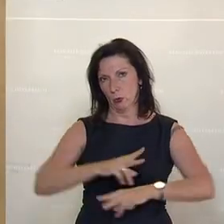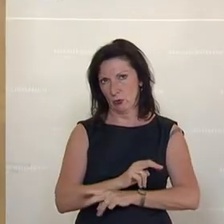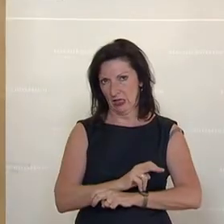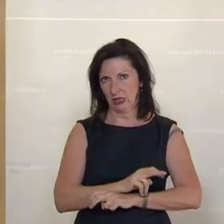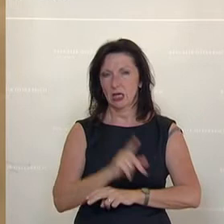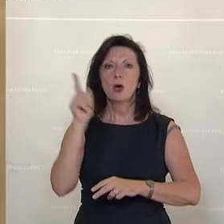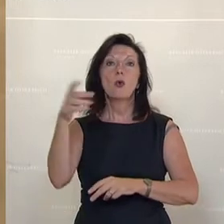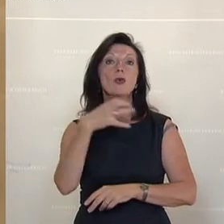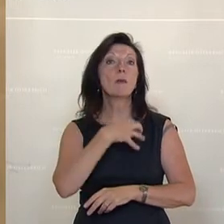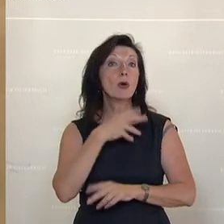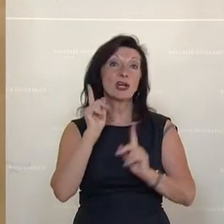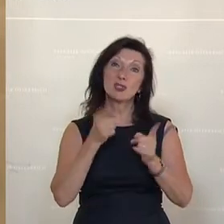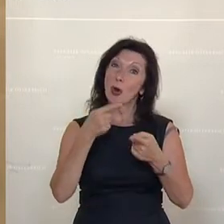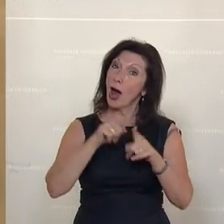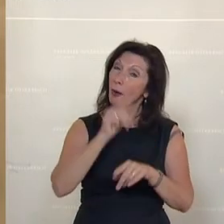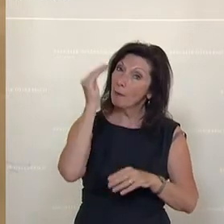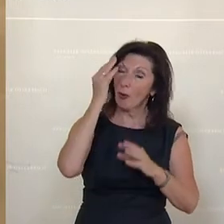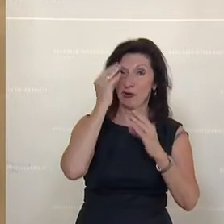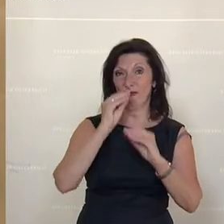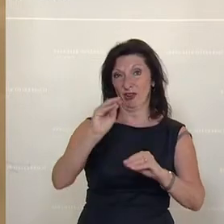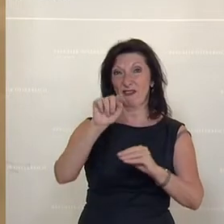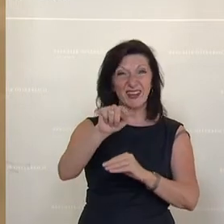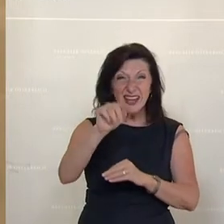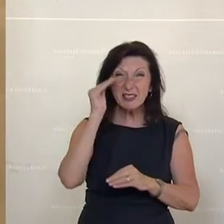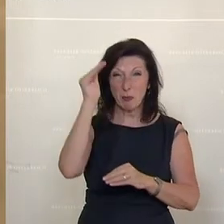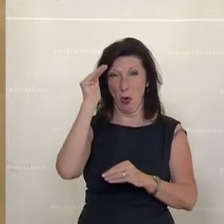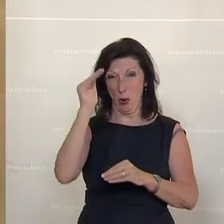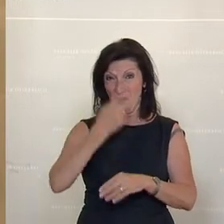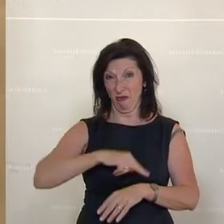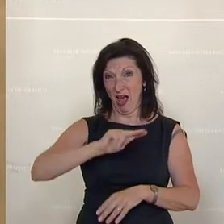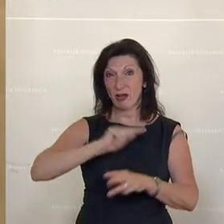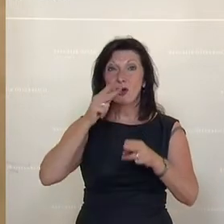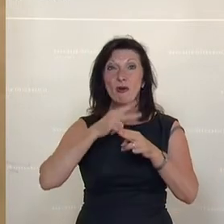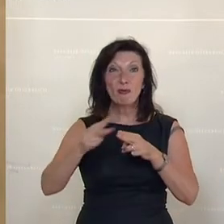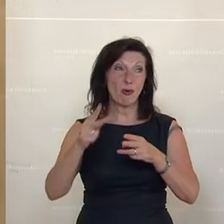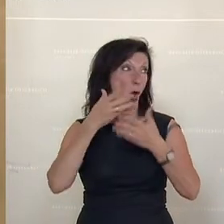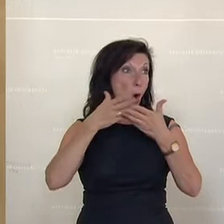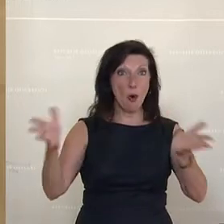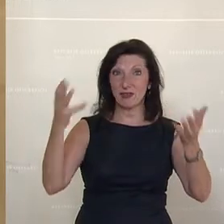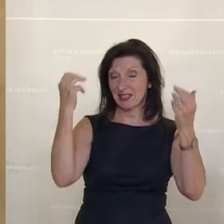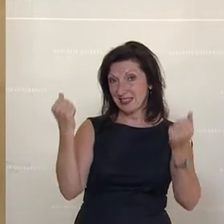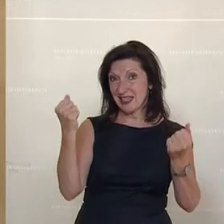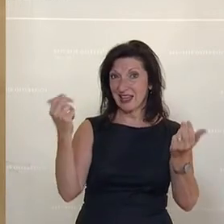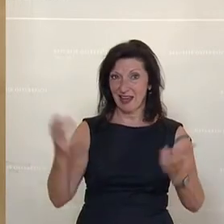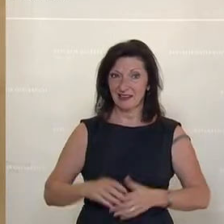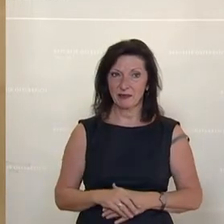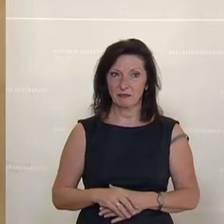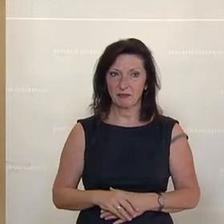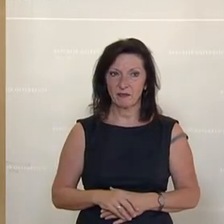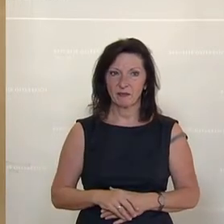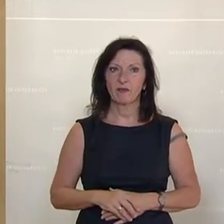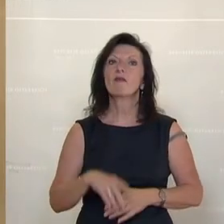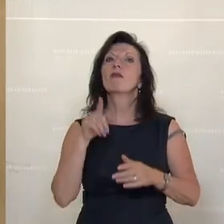in jene Behörde, die für die öffentliche Sicherheit dieses Landes zuständig ist und einen großen